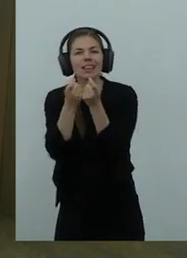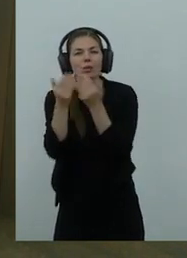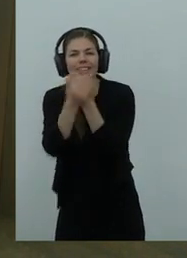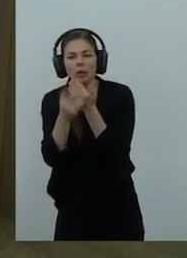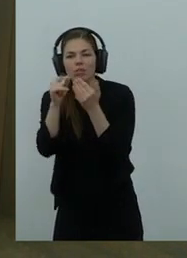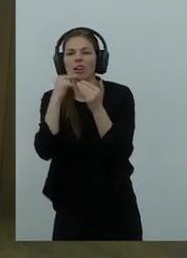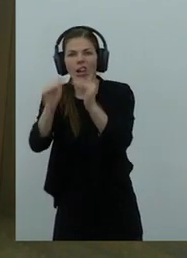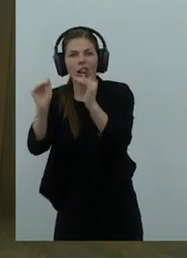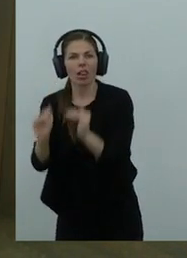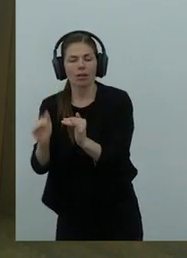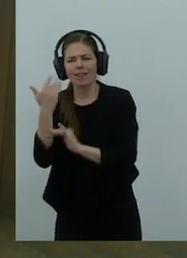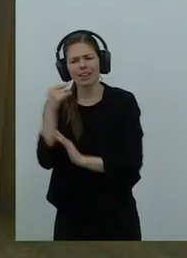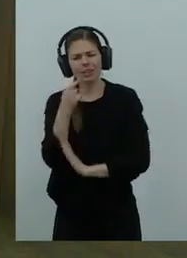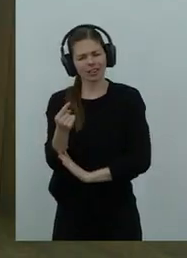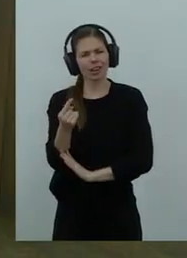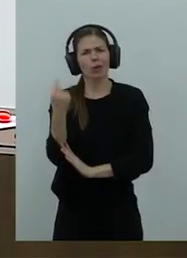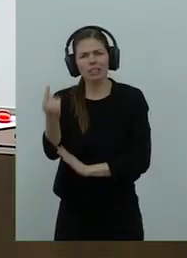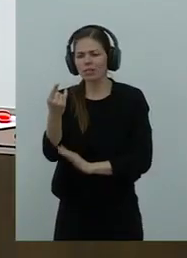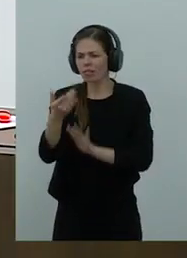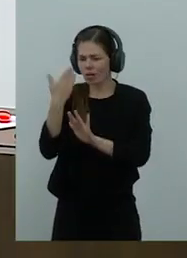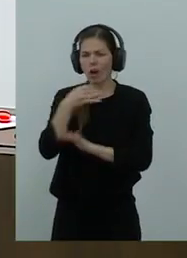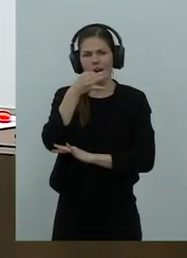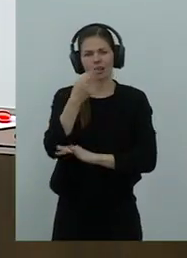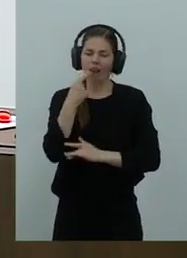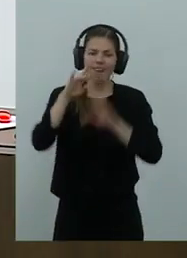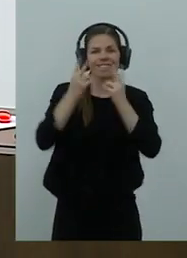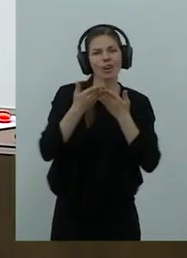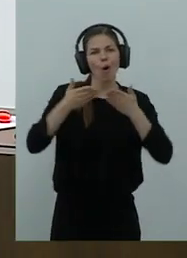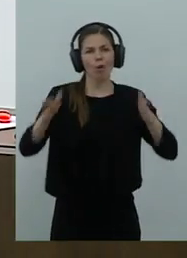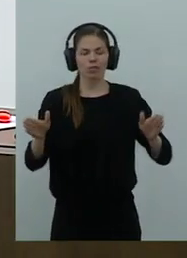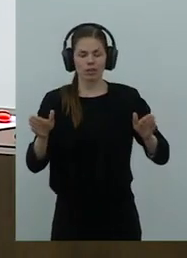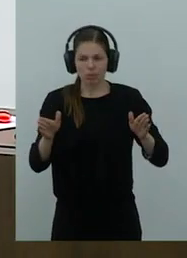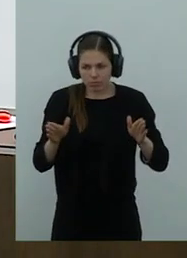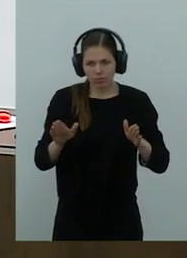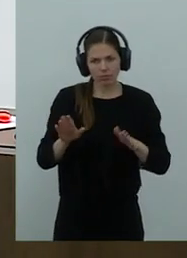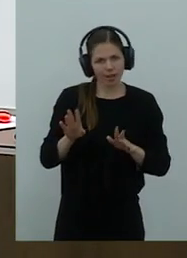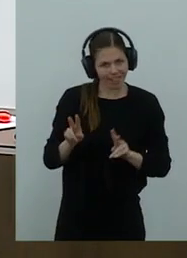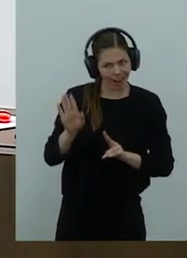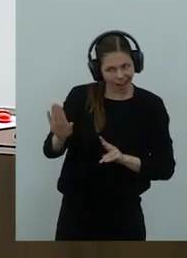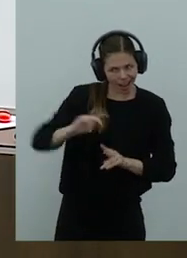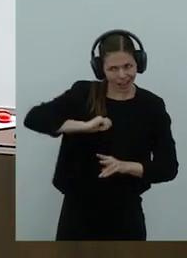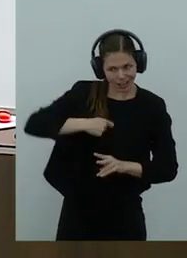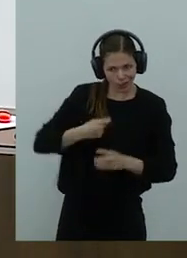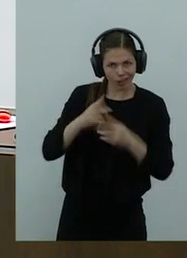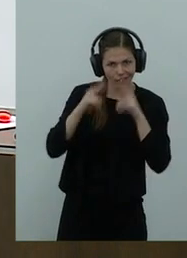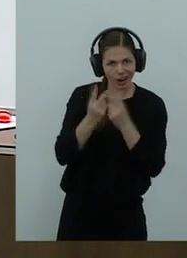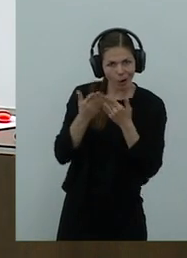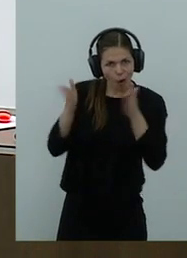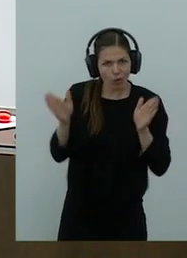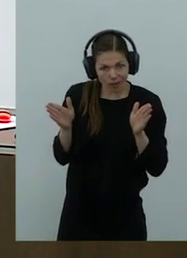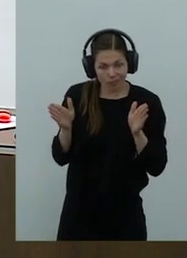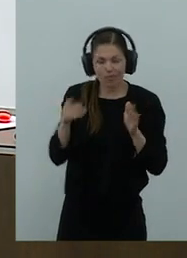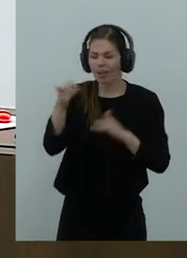schon sehr schön geklungen, die Weltoffenheit. Ist das weltoffen, frage ich mich. Es ist vom Paradies